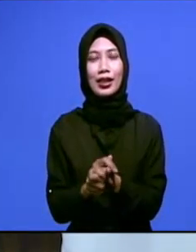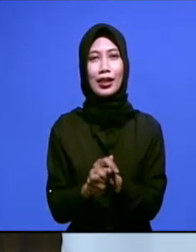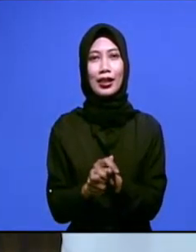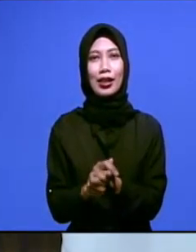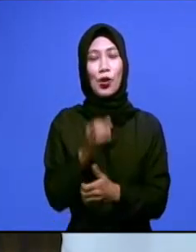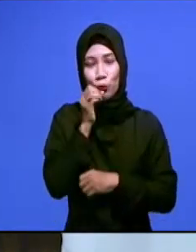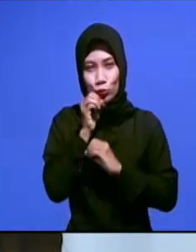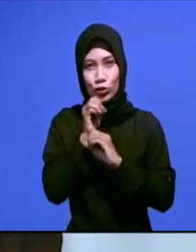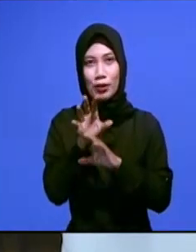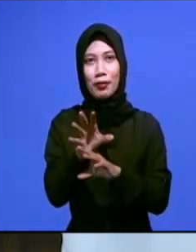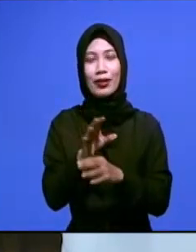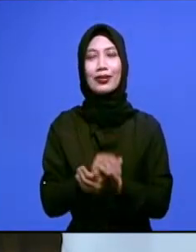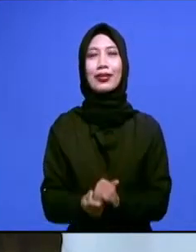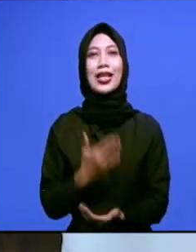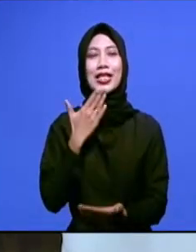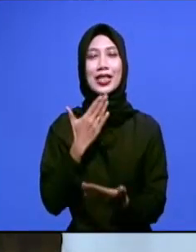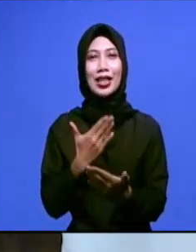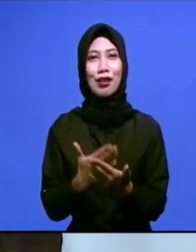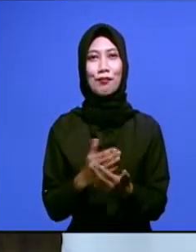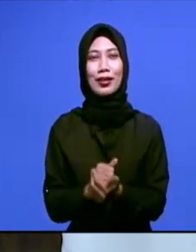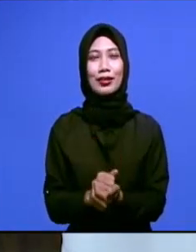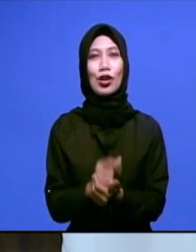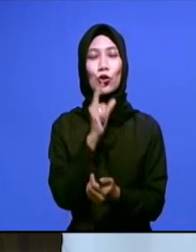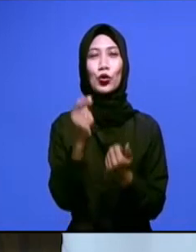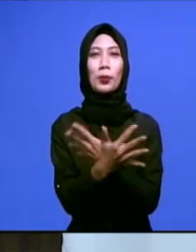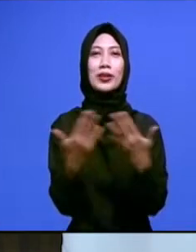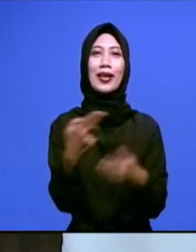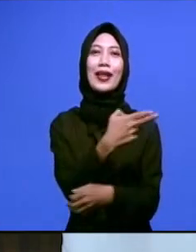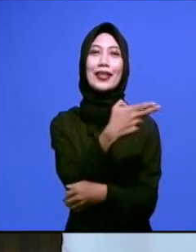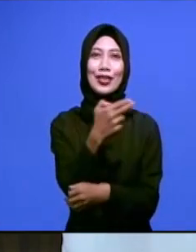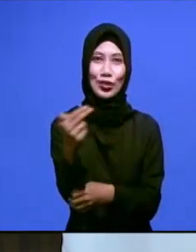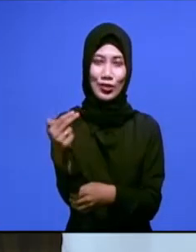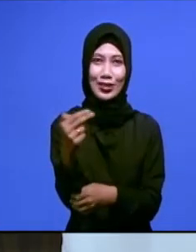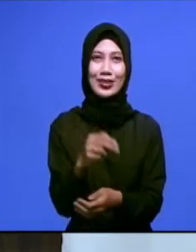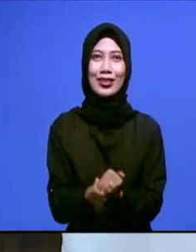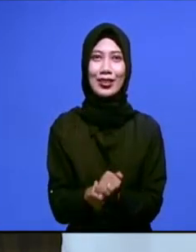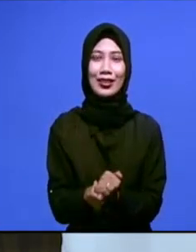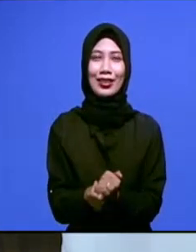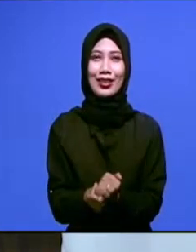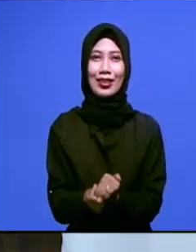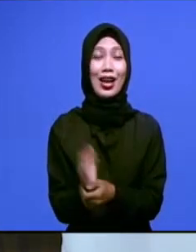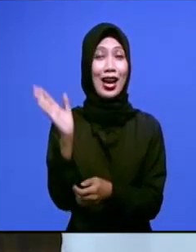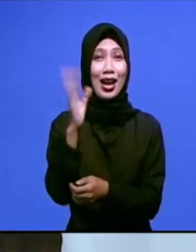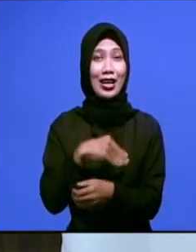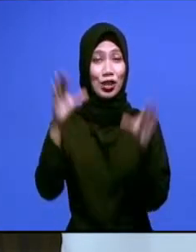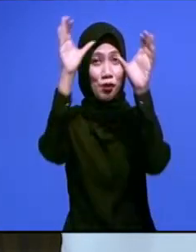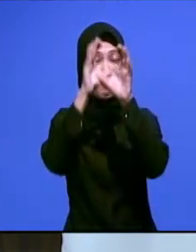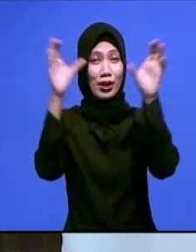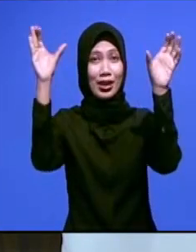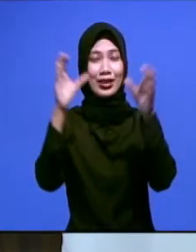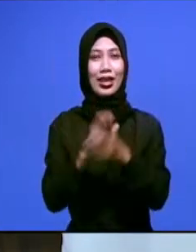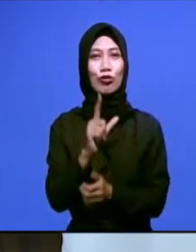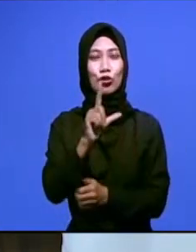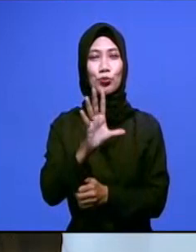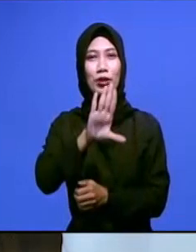saya mengucapkan selamat kepada masyarakat Indonesia yang tengah merayakan hari ulang tahun